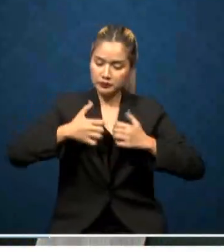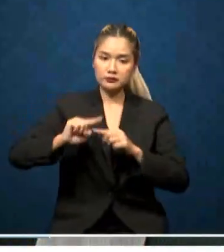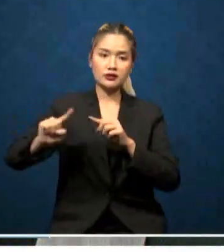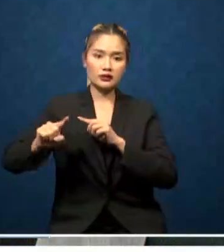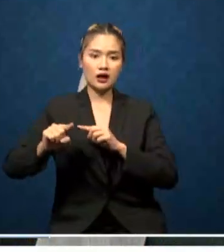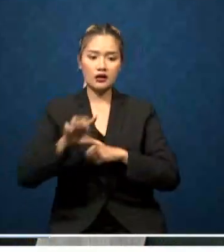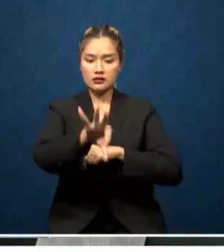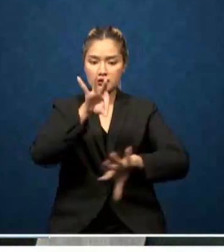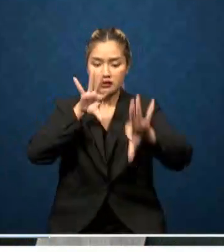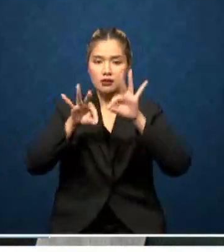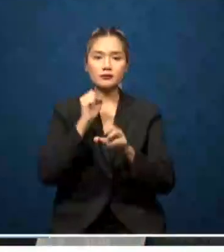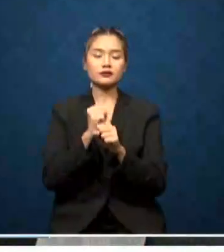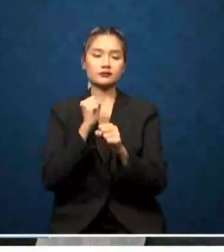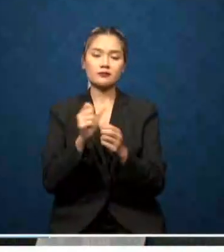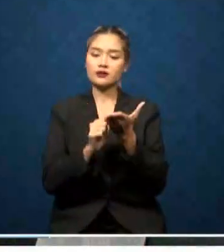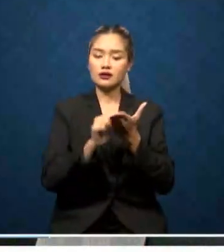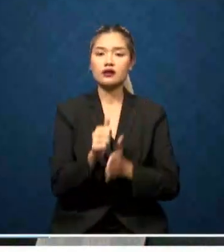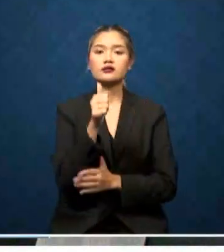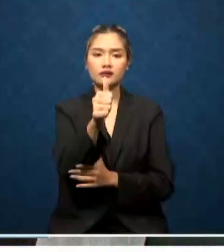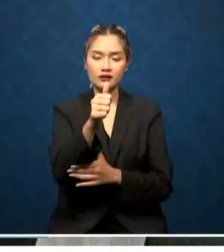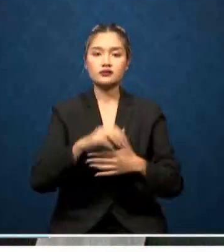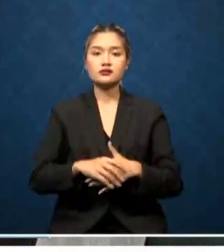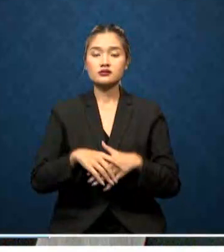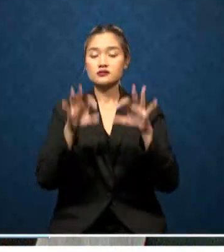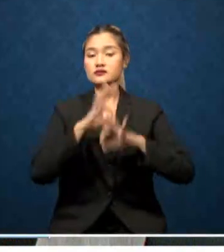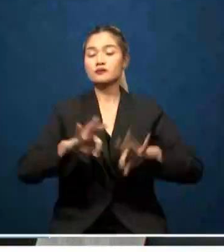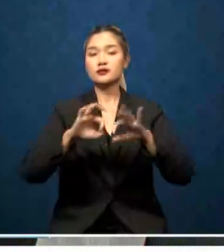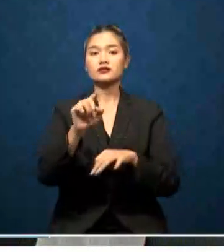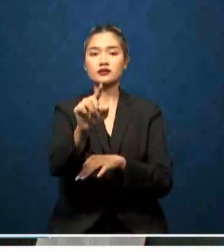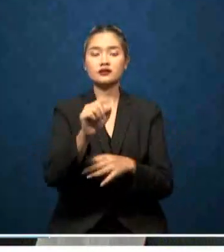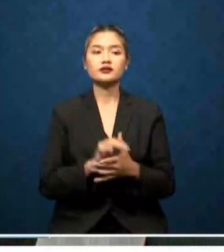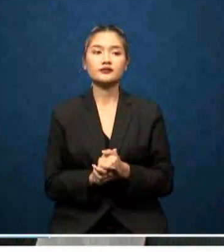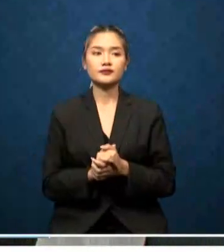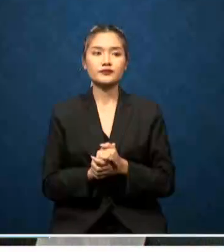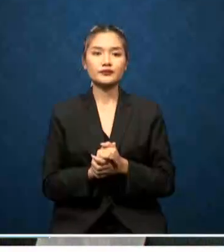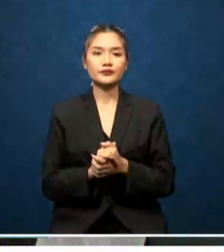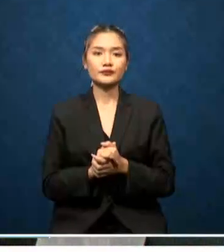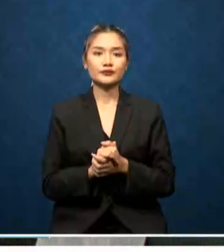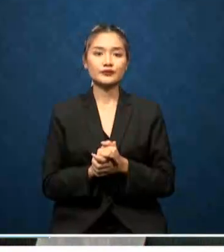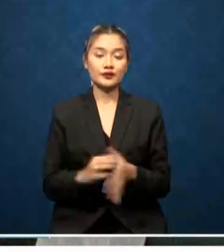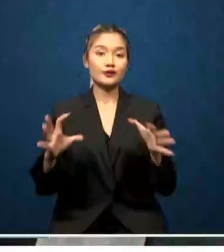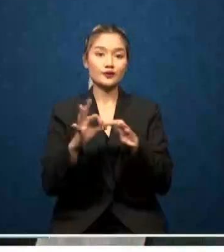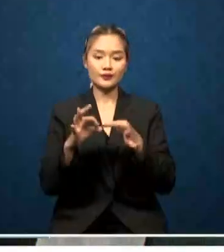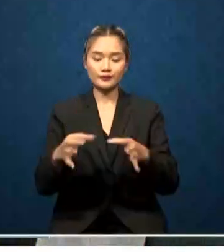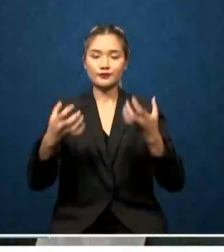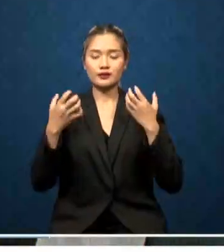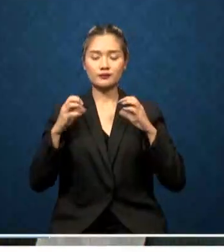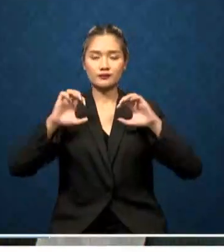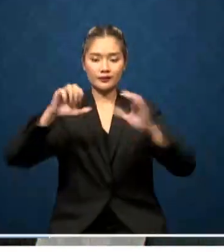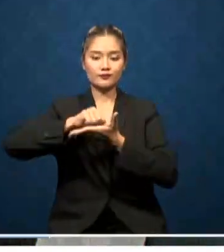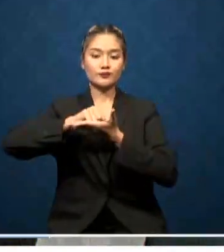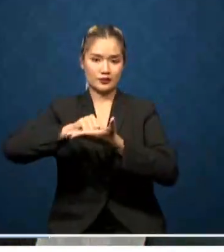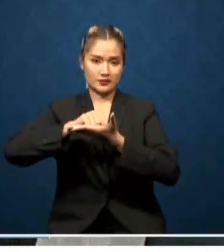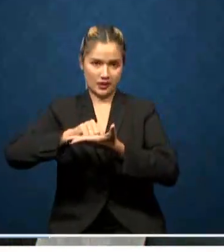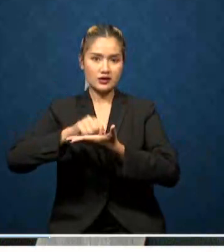ชนต่างๆนะครับโดยเฉพาะอย่างยิ่งเอาจุดการบริการของรัฐนะครับซึ่งเป็นจุดส